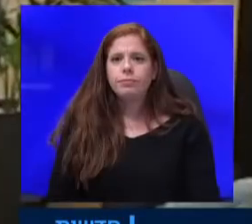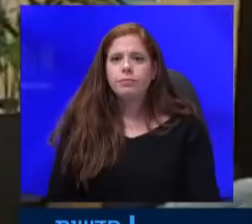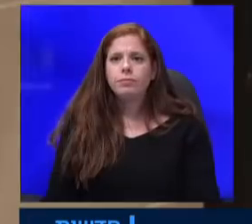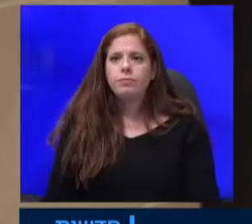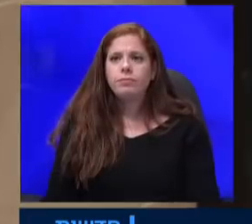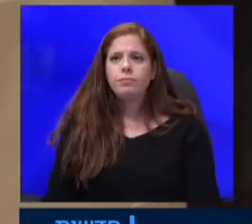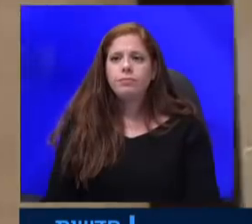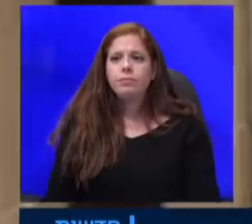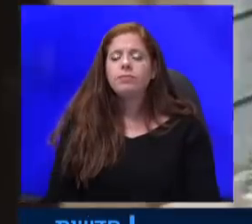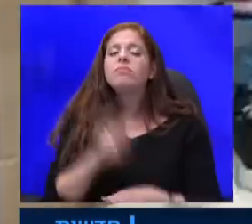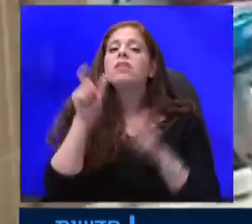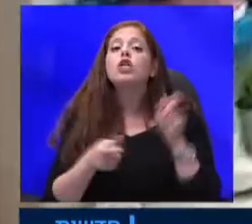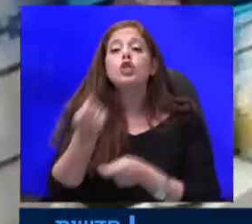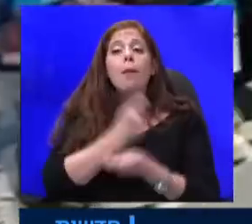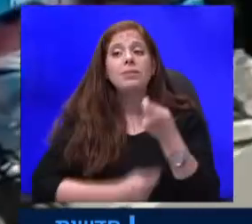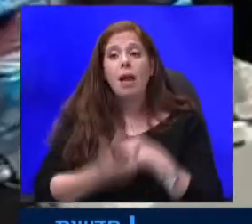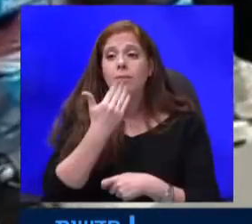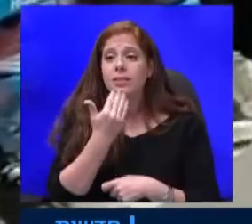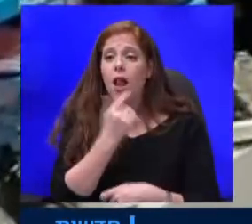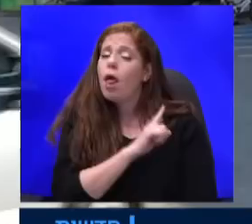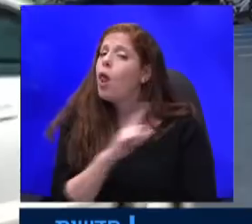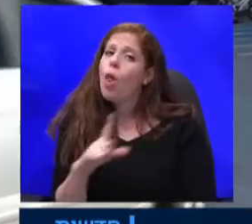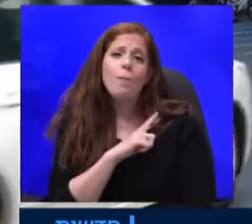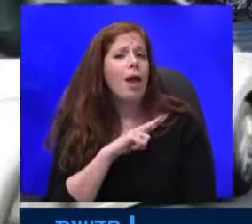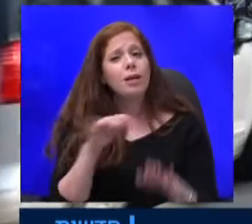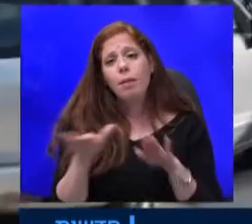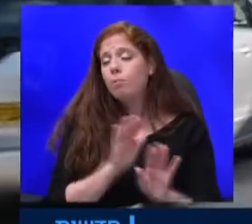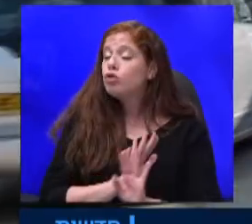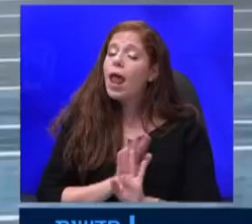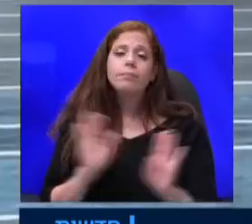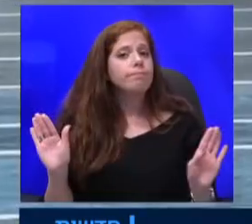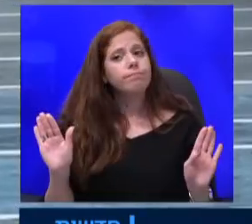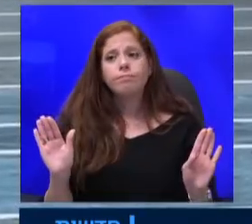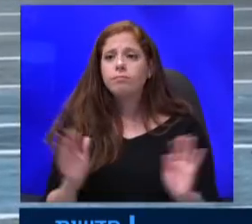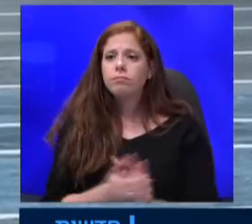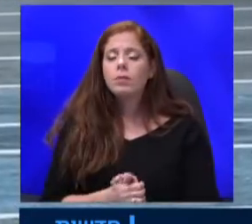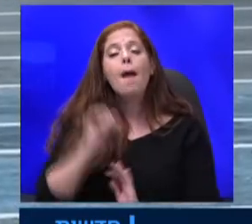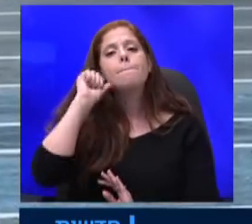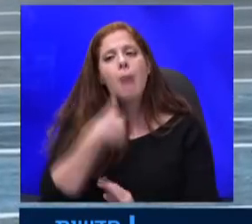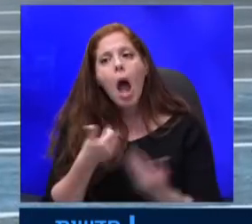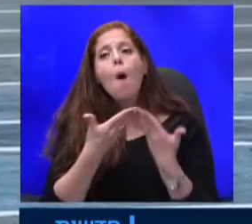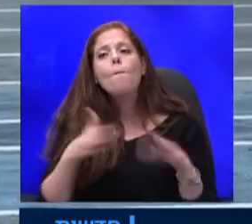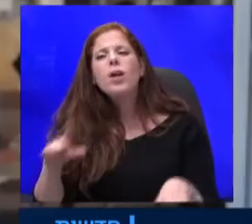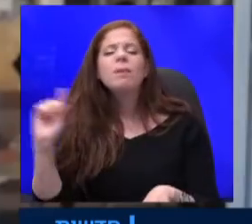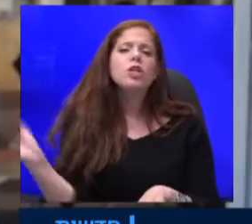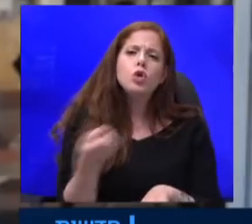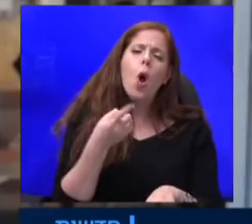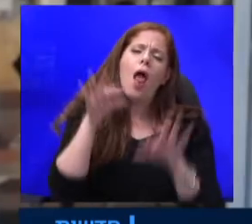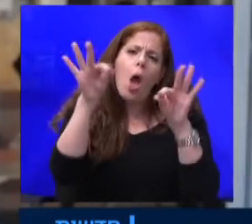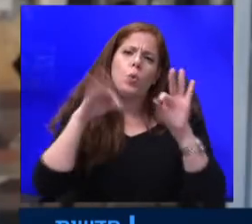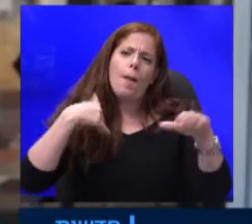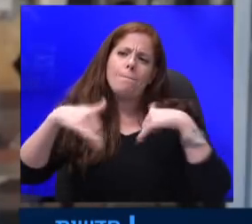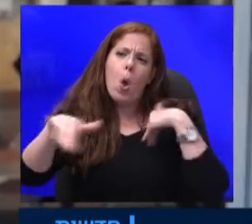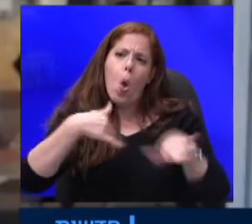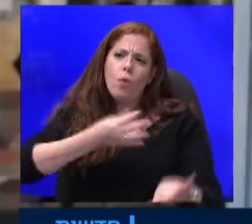שהמסחר בישראל לא מחכים יותר לממשלה. מחר אנחנו פותחים את כל מתחמי הרחוב שלנו וכל חנות